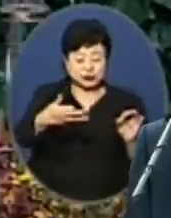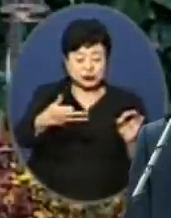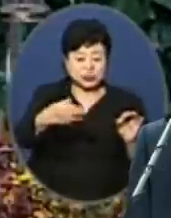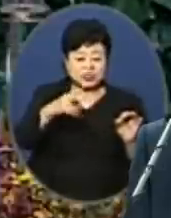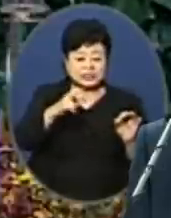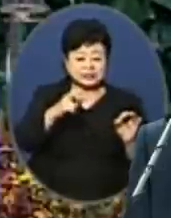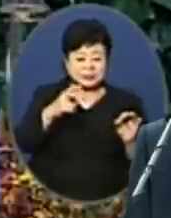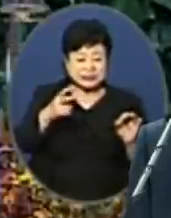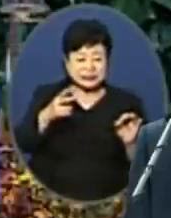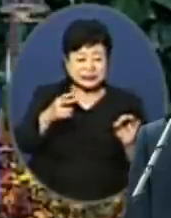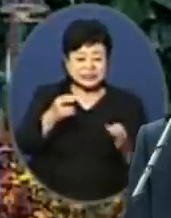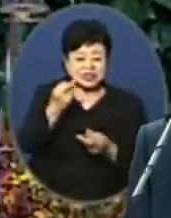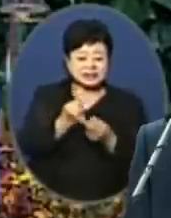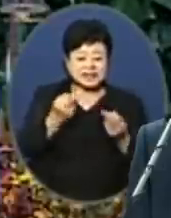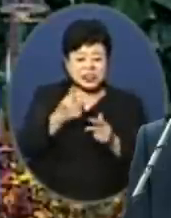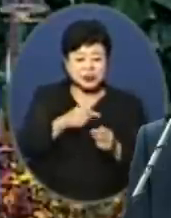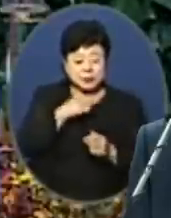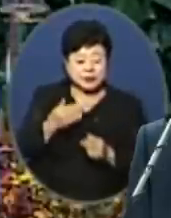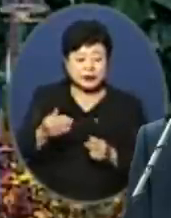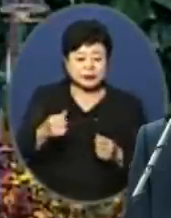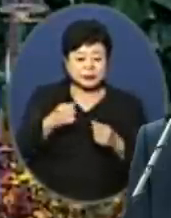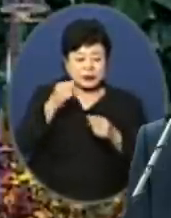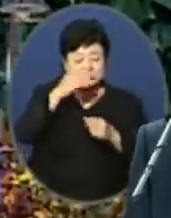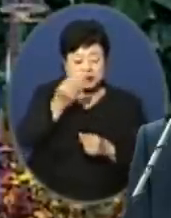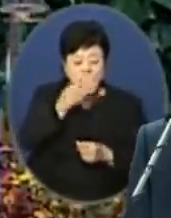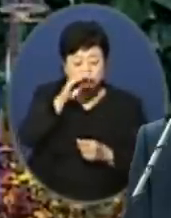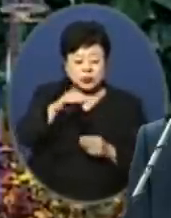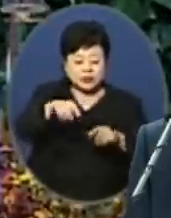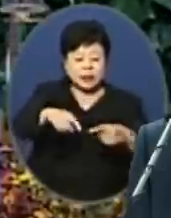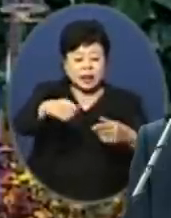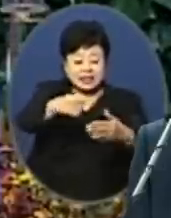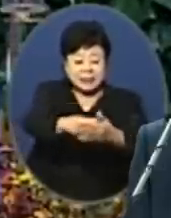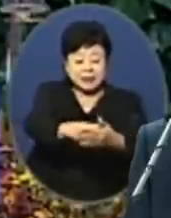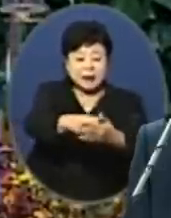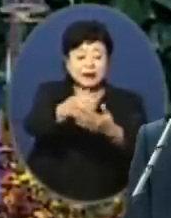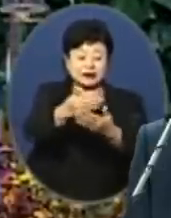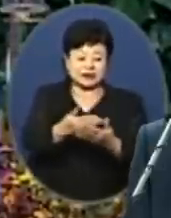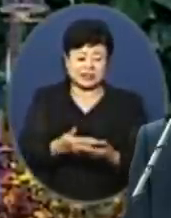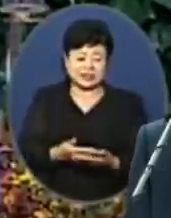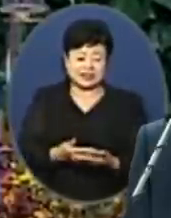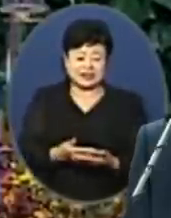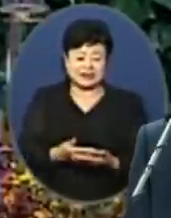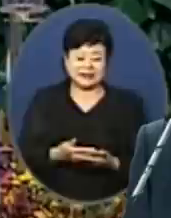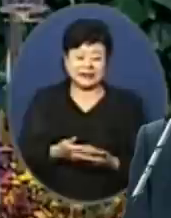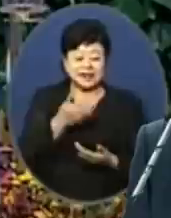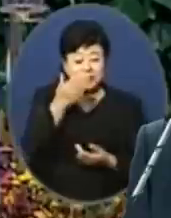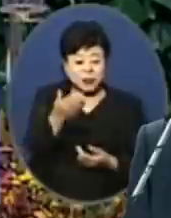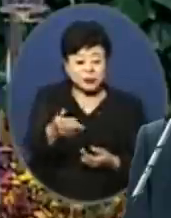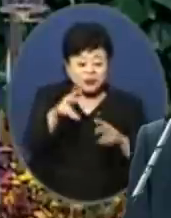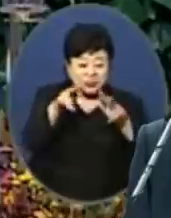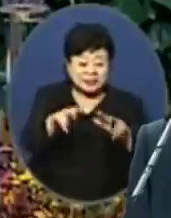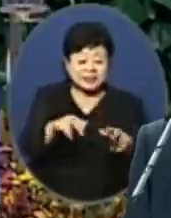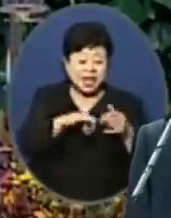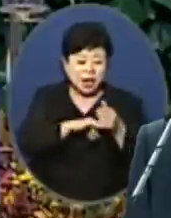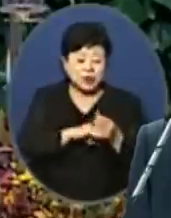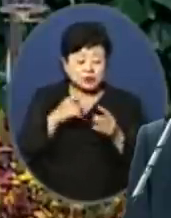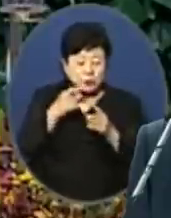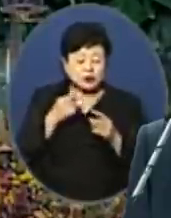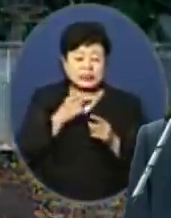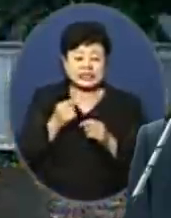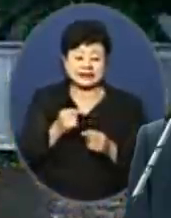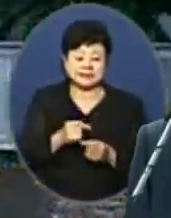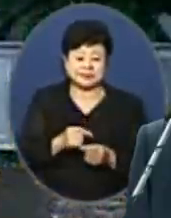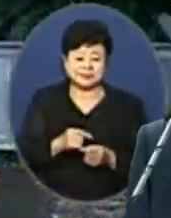보면 형제들아 우리가 예수의 피를 힘입어 성소에 들어갈 담력을 얻었다. 여러분 이제 꼭 조용기